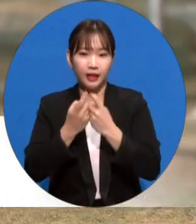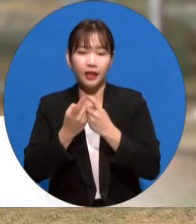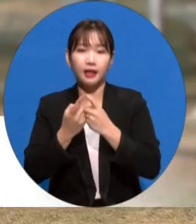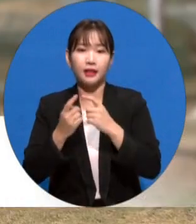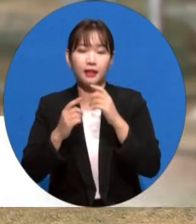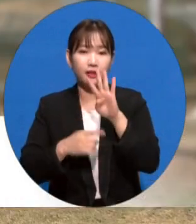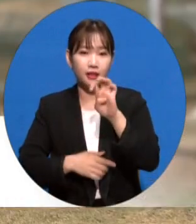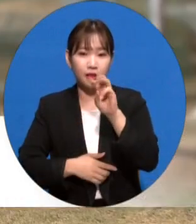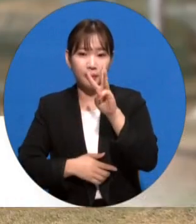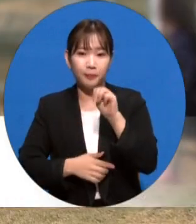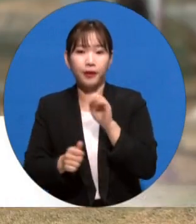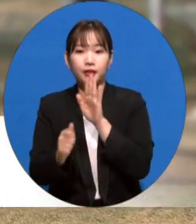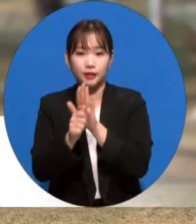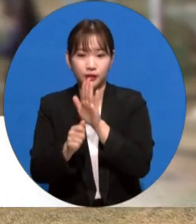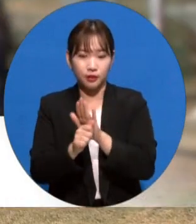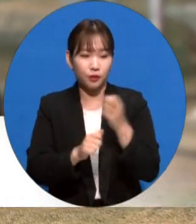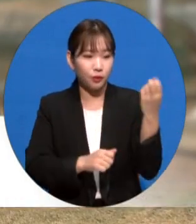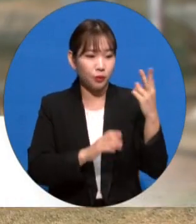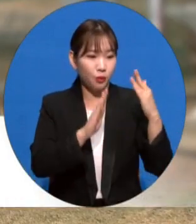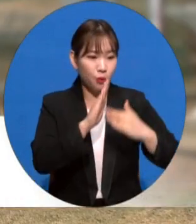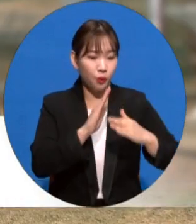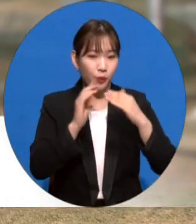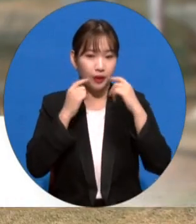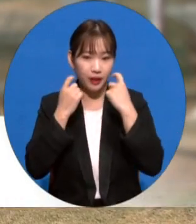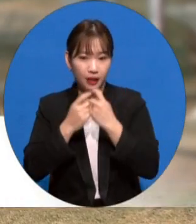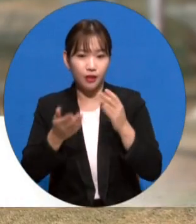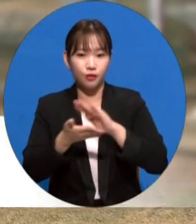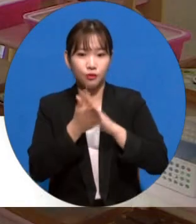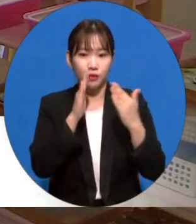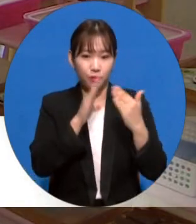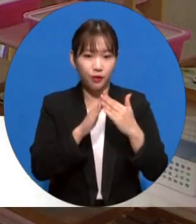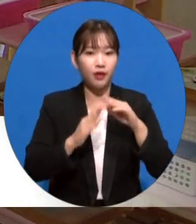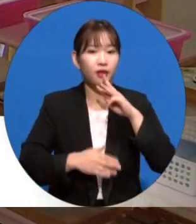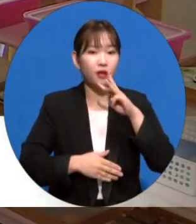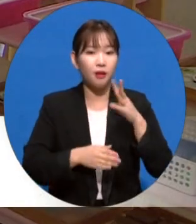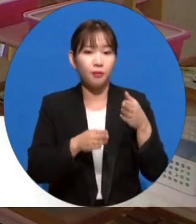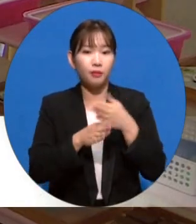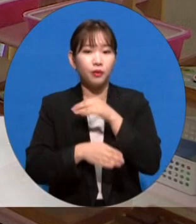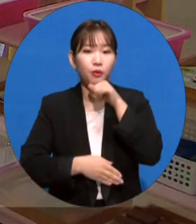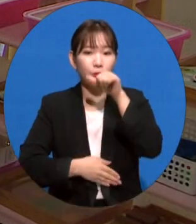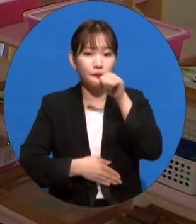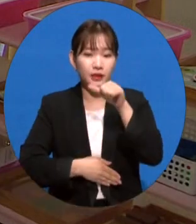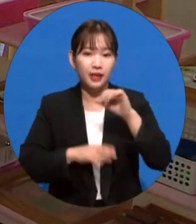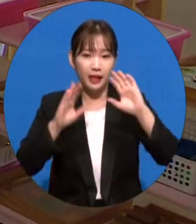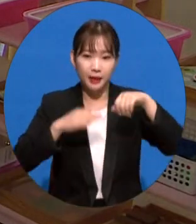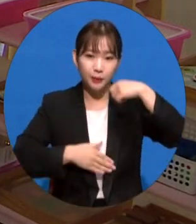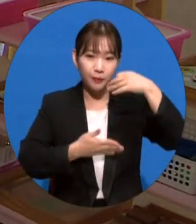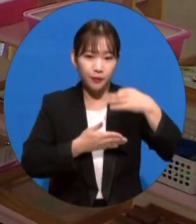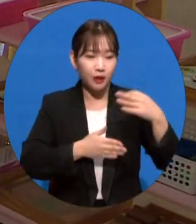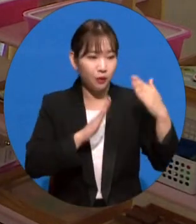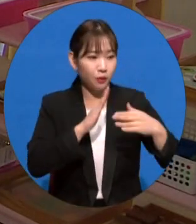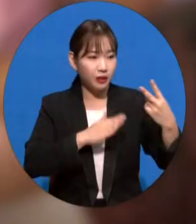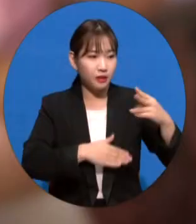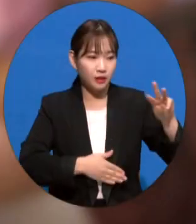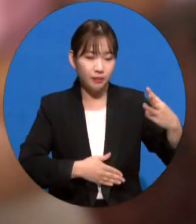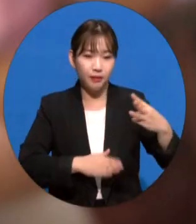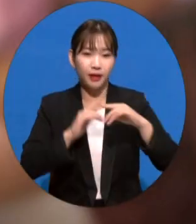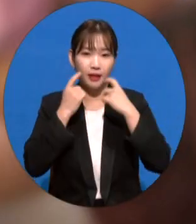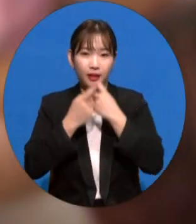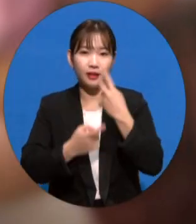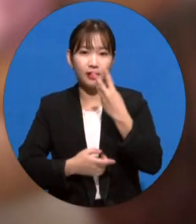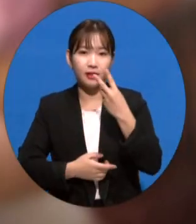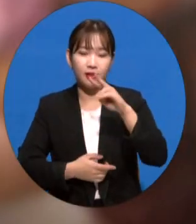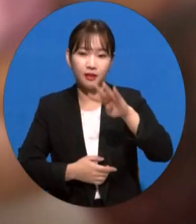지원합니다. 또 공사립 유치원 3에서 5세 유아식비는 공립 2,300원, 사립